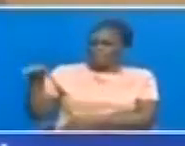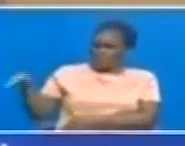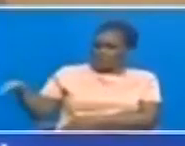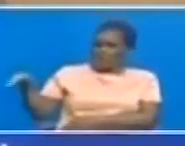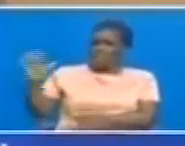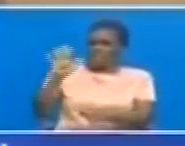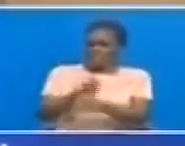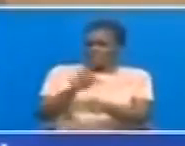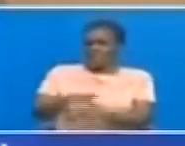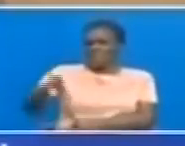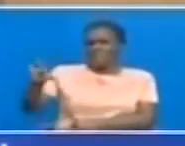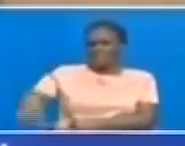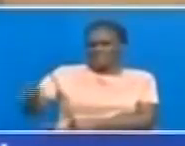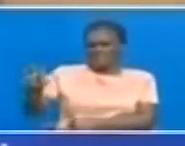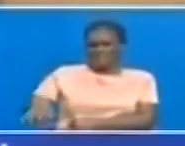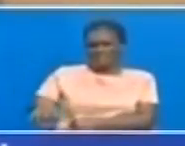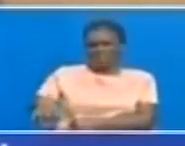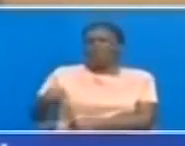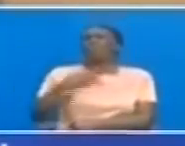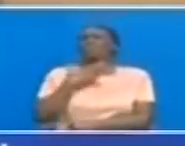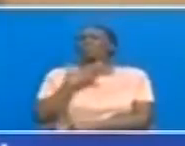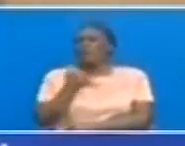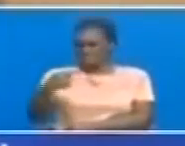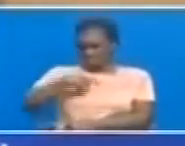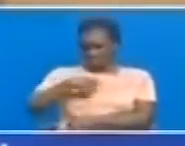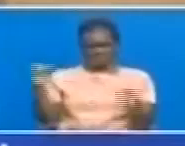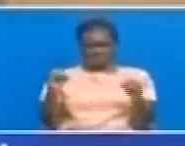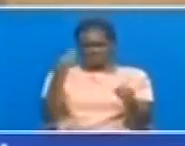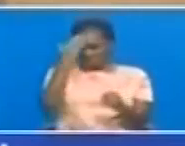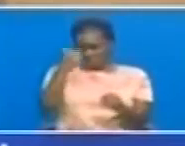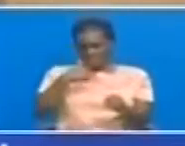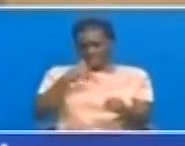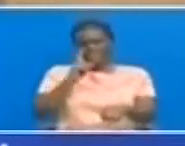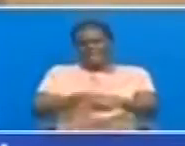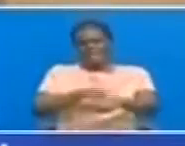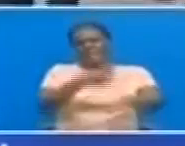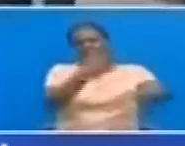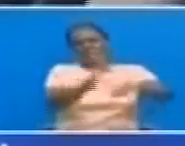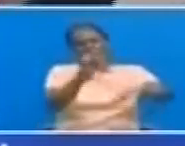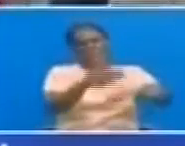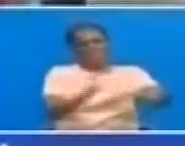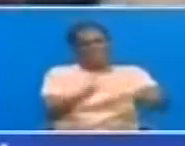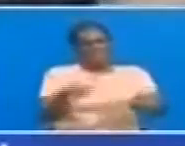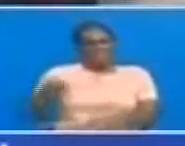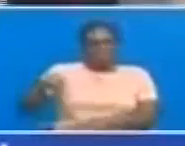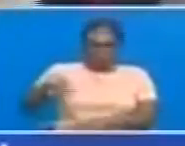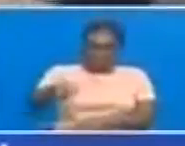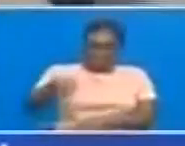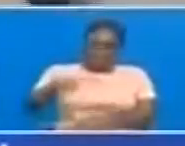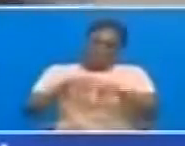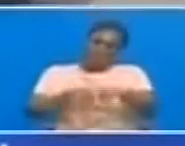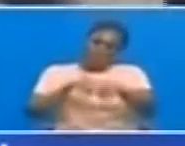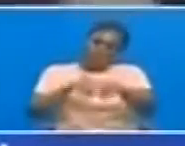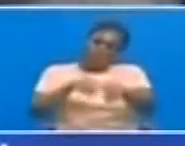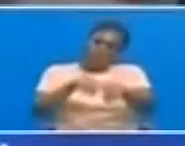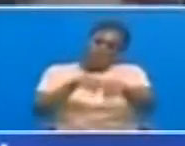Most of the watu watutuk, they're not willing to carry you. You wanaona, you will consume a lot of their time. Kigumu na njia, tunafuata nyayo